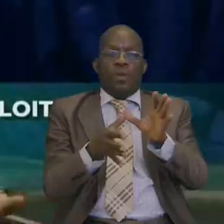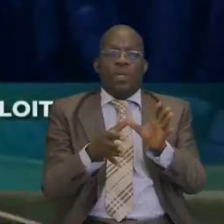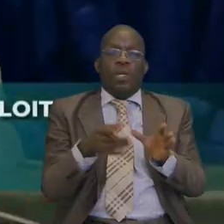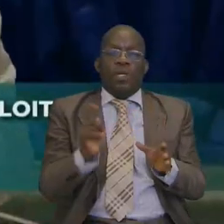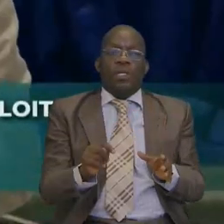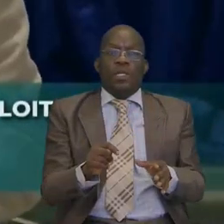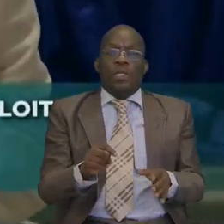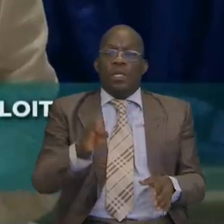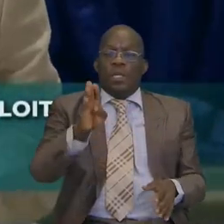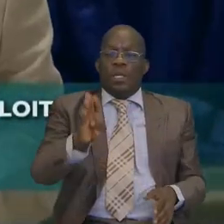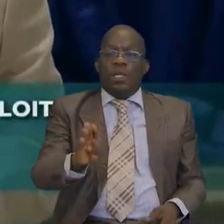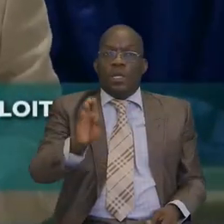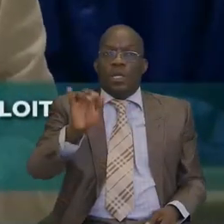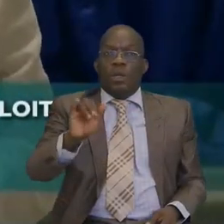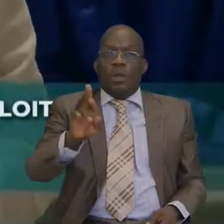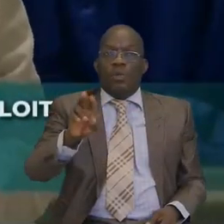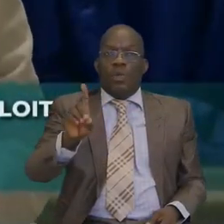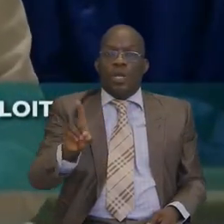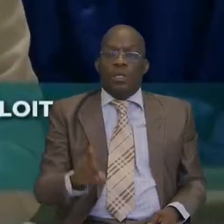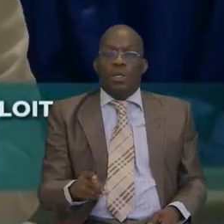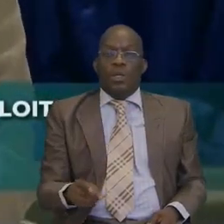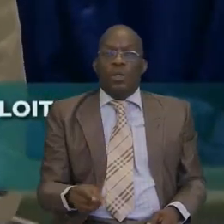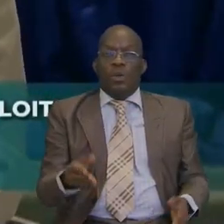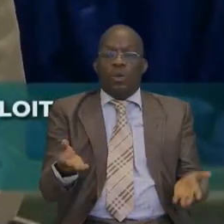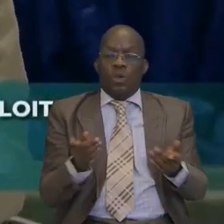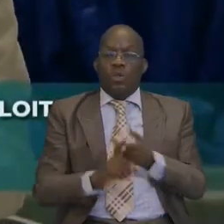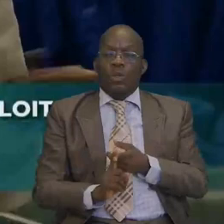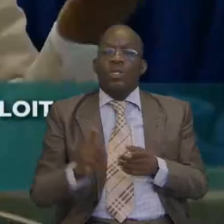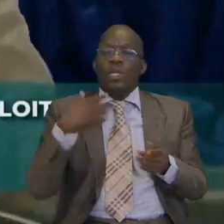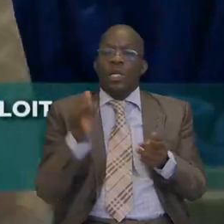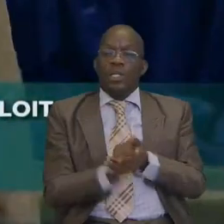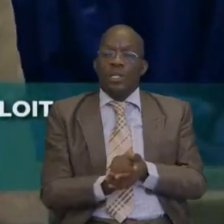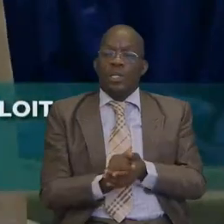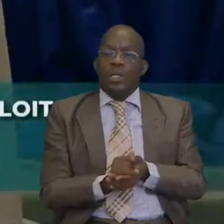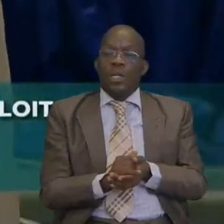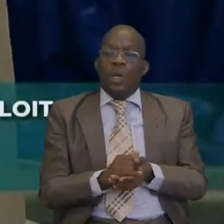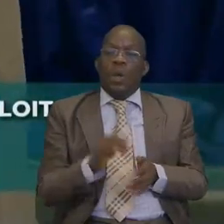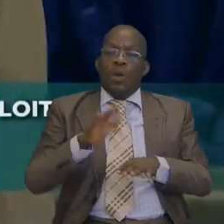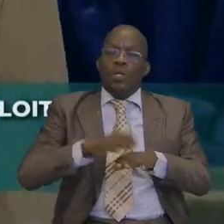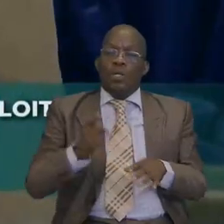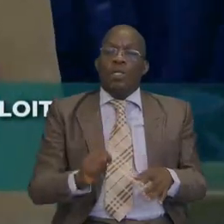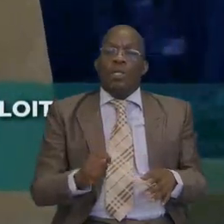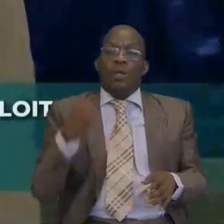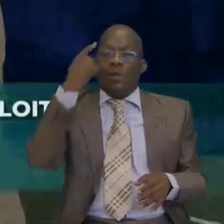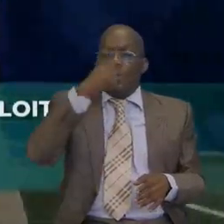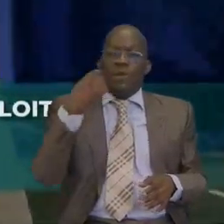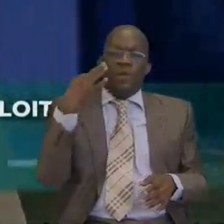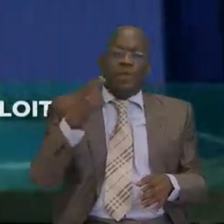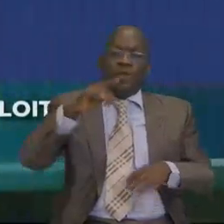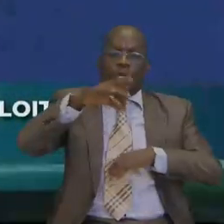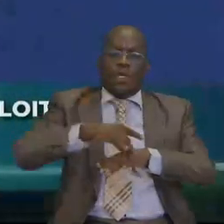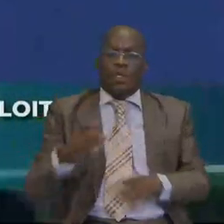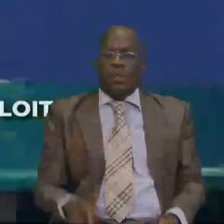elle flatte l'oiseau jusqu'à ce que l'oiseau... Oh, ça c'est bien. Oh, vraiment, c'est merveilleux. Plus beau comme ça sur la